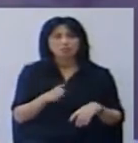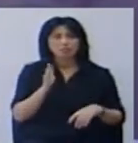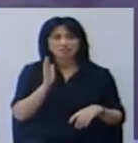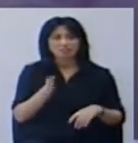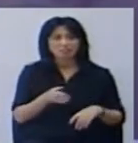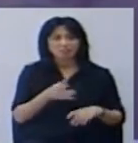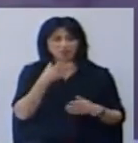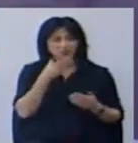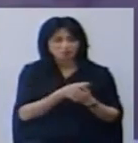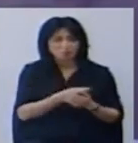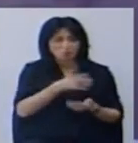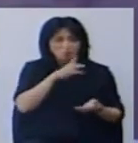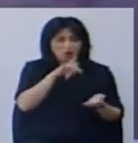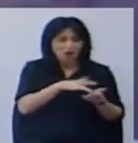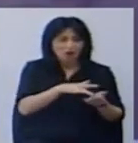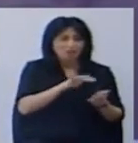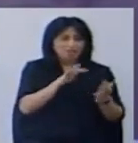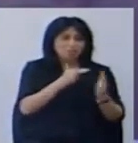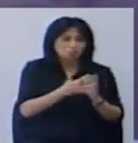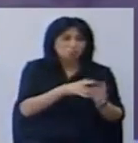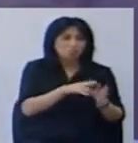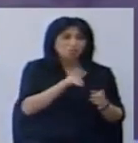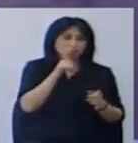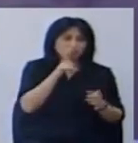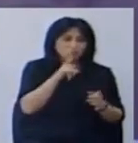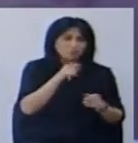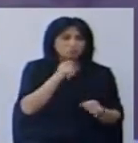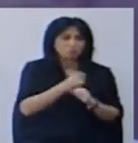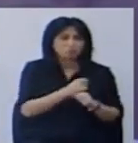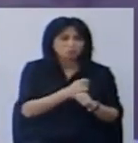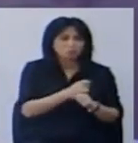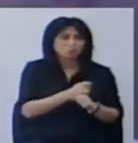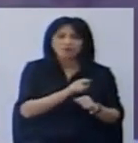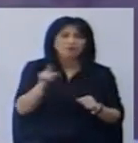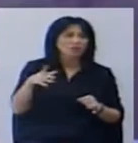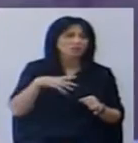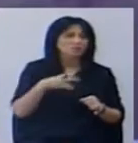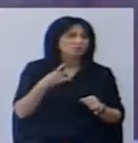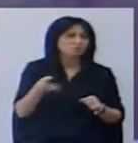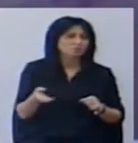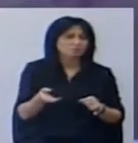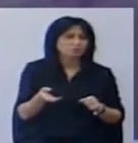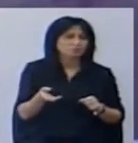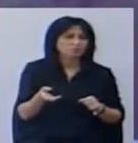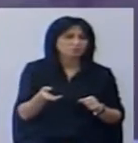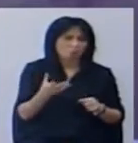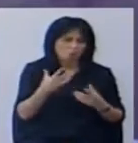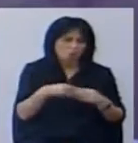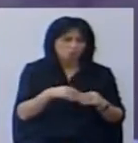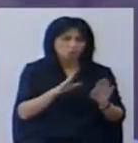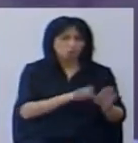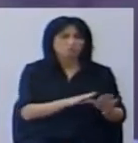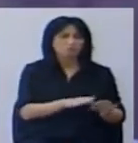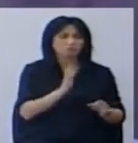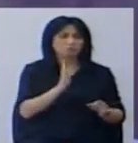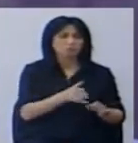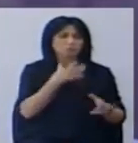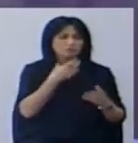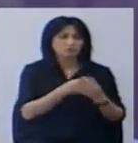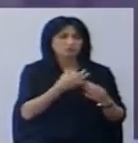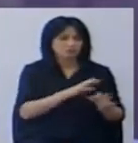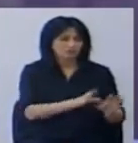ექნებათ თავიანთ ქალაქში, ამ კონკრეტულ შემთხვევაში, ქუთაისში იმუშაონ, მაშინ რატომ არ წამოვლენ თავიანთ ოჯახთან და რატომ არ იქნებიან